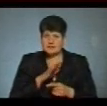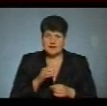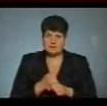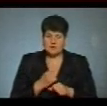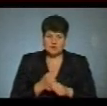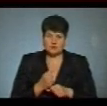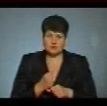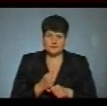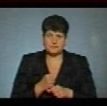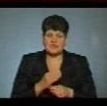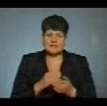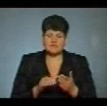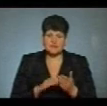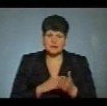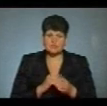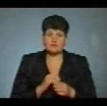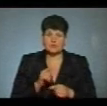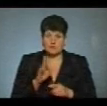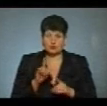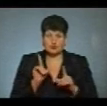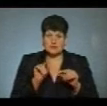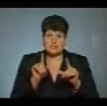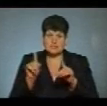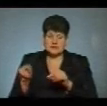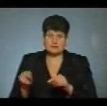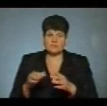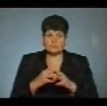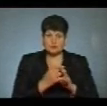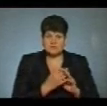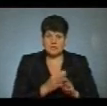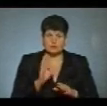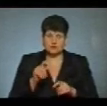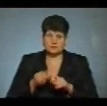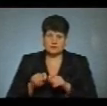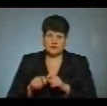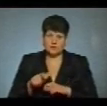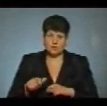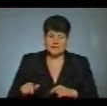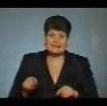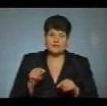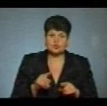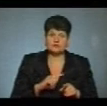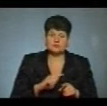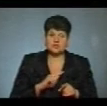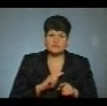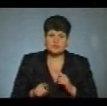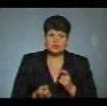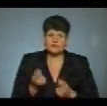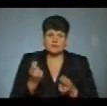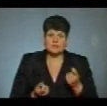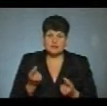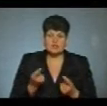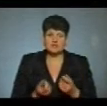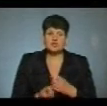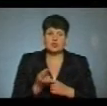до роботи з ліквідацією ковід-інфекції. Вони будуть їздити по населених пунктах і будуть тестувати людей для того, щоб швидше виявляти джерела